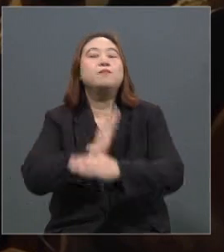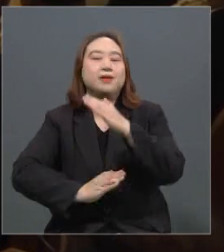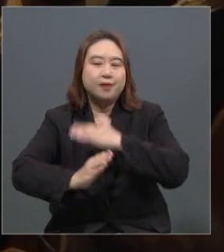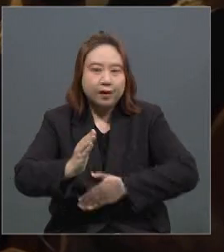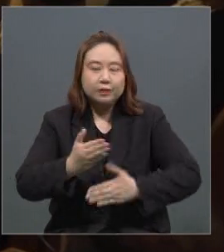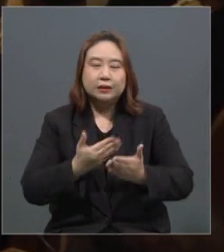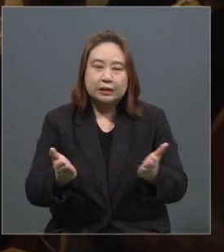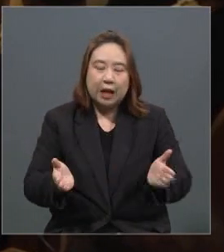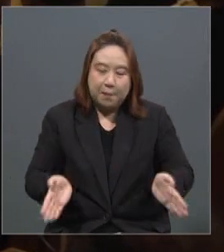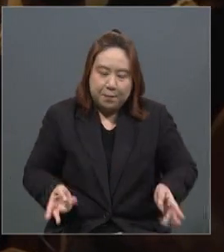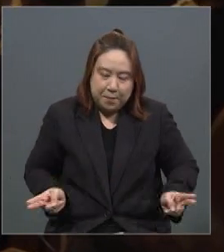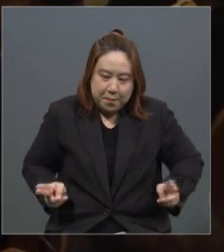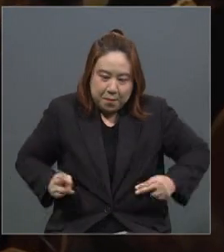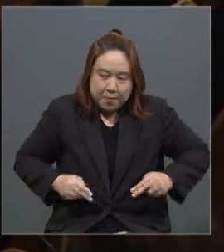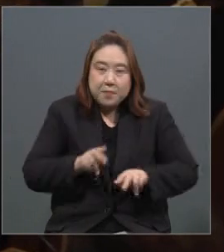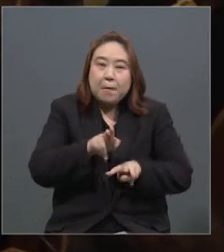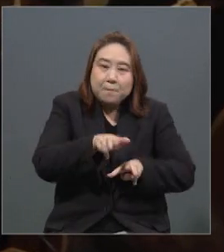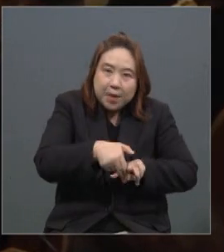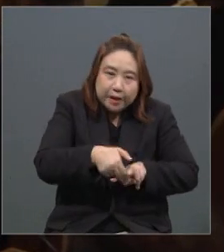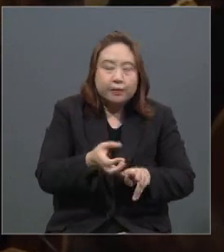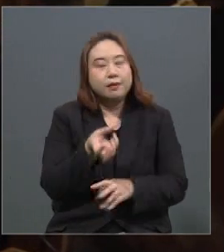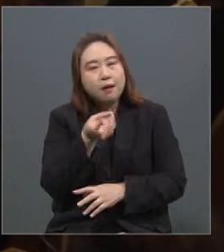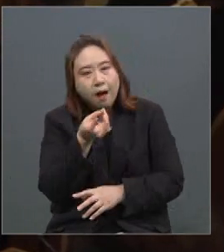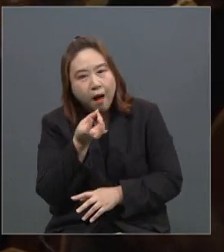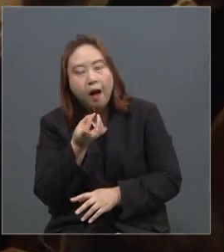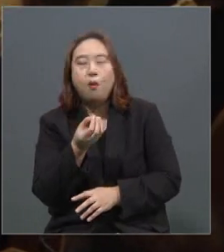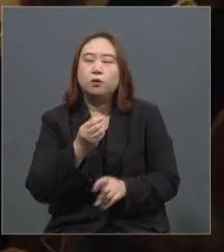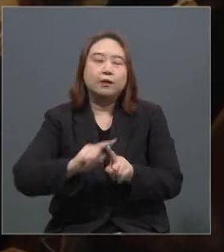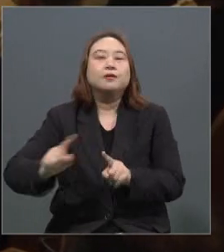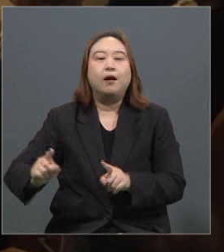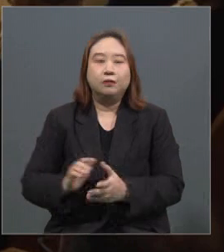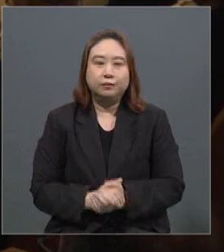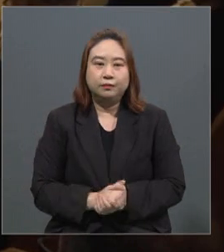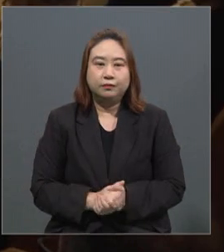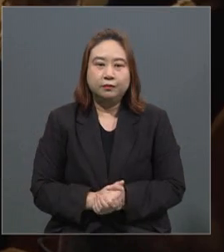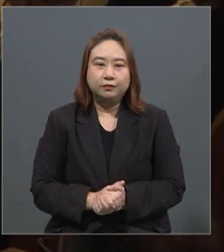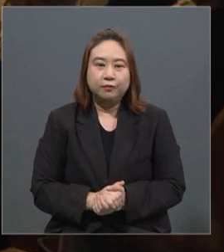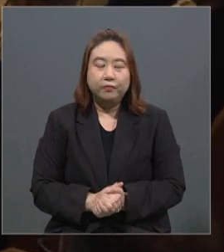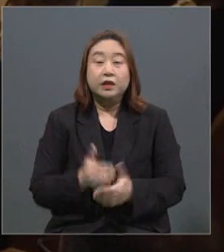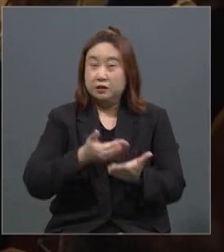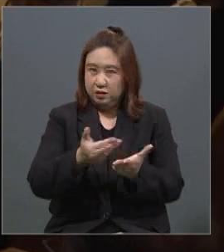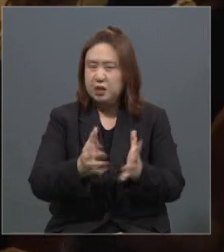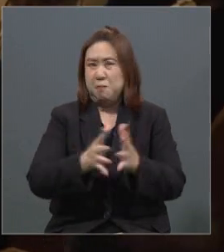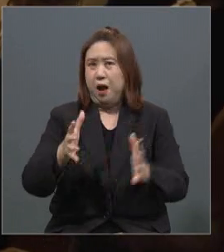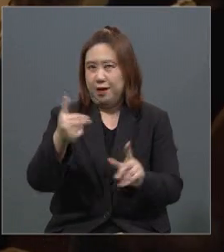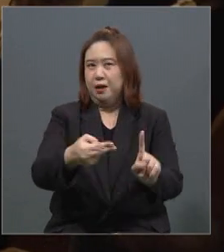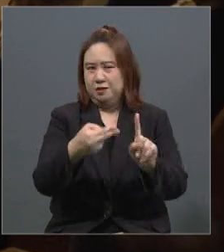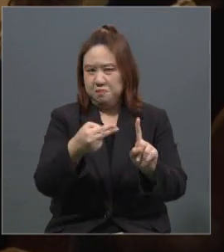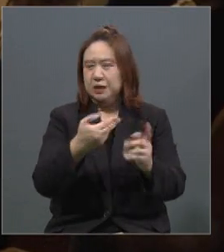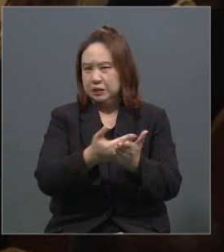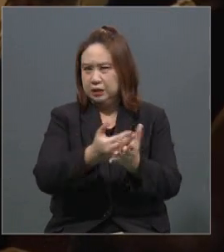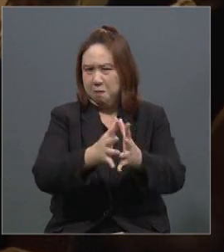ทุกแคมเพิดทกโษานะครับแม่งอยนี้ครัค่ะดีเนอะ ได้ซื้อได้เยอะเลยนะ 1, บ